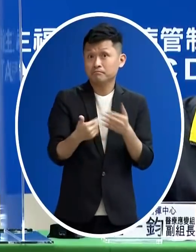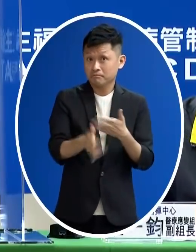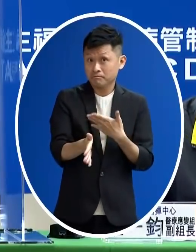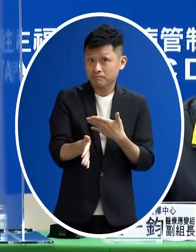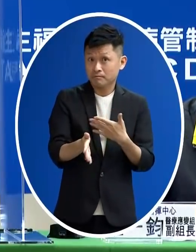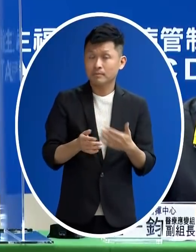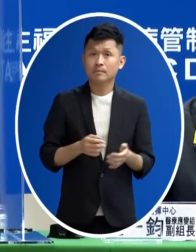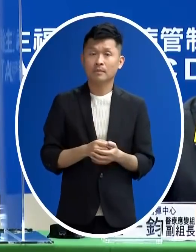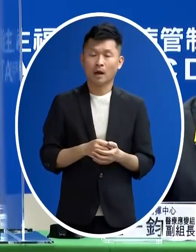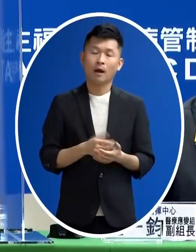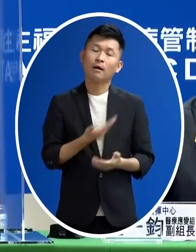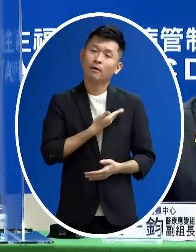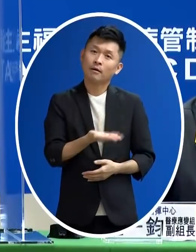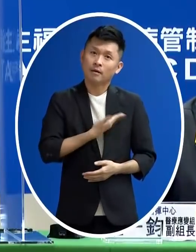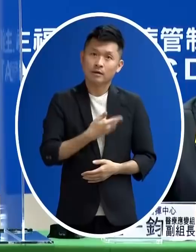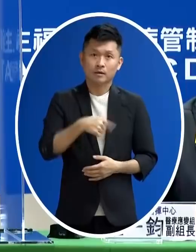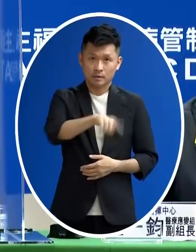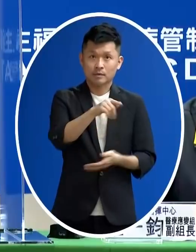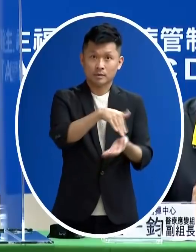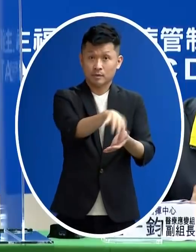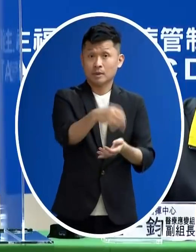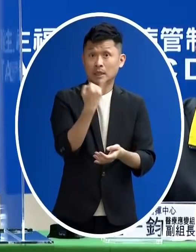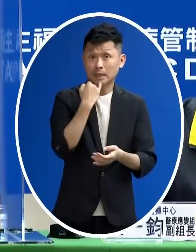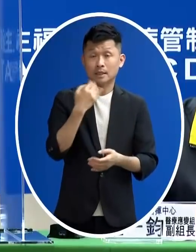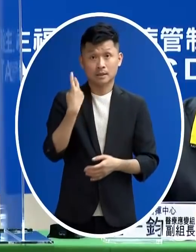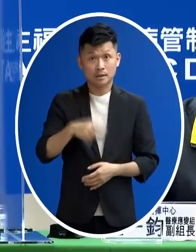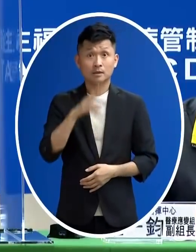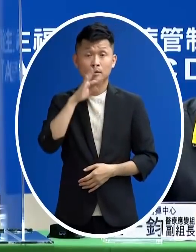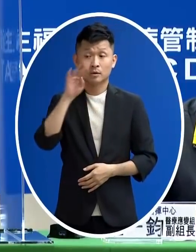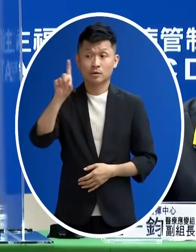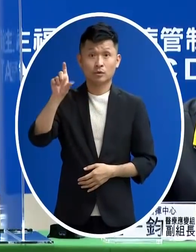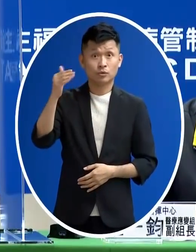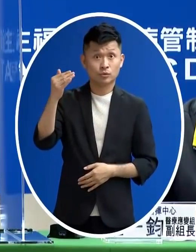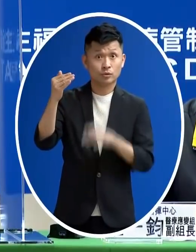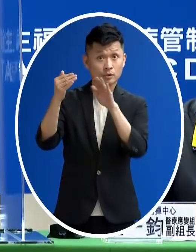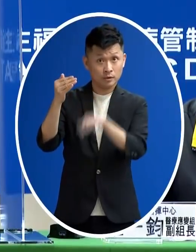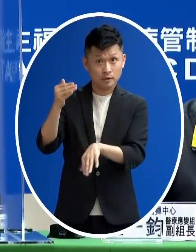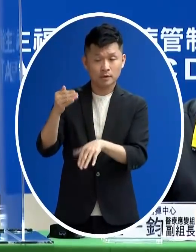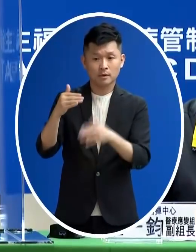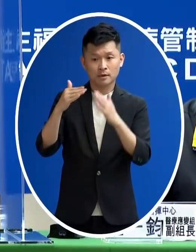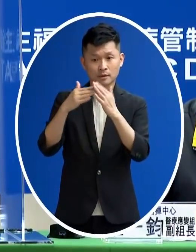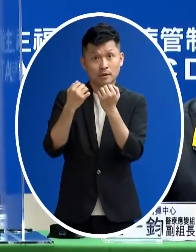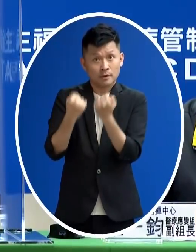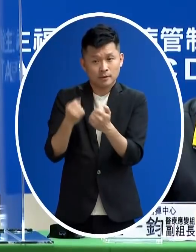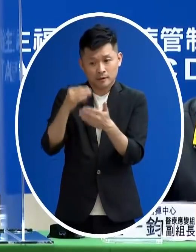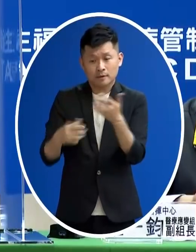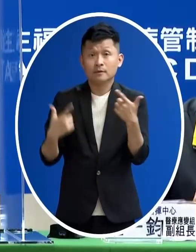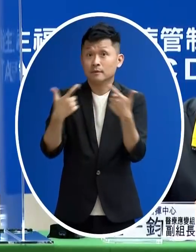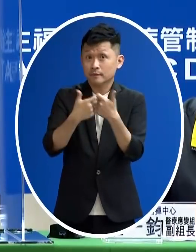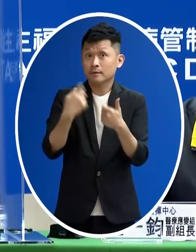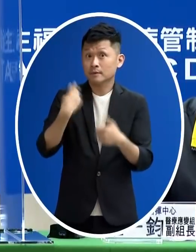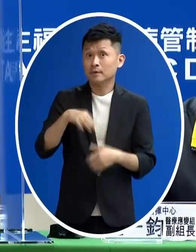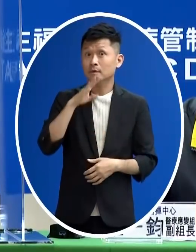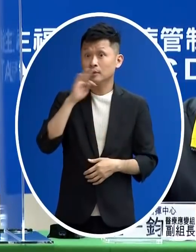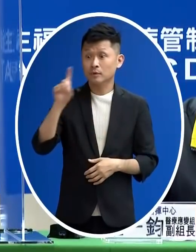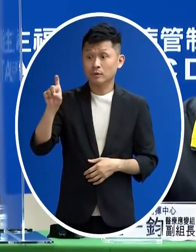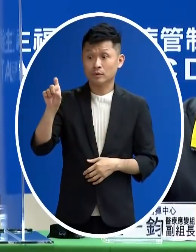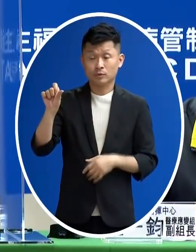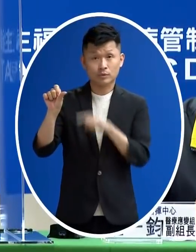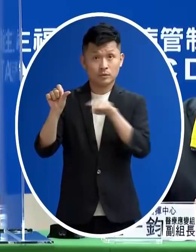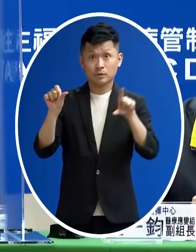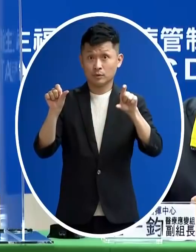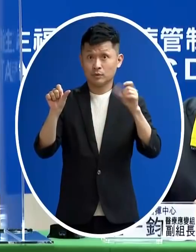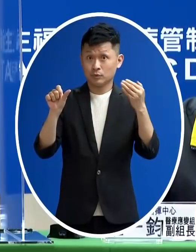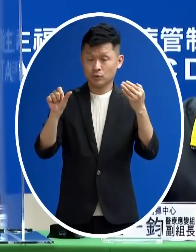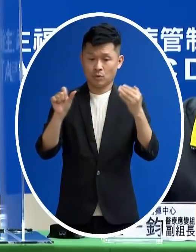哦，那这个也通融。那另外是69岁以下，哦，符合居家条件，哦，那且符合65到69岁的独